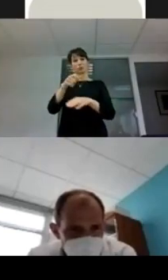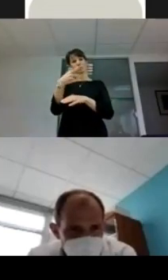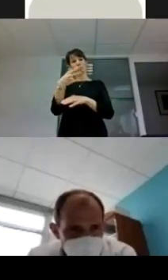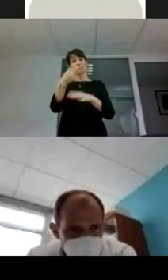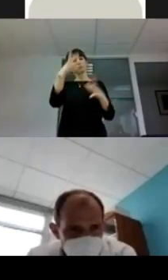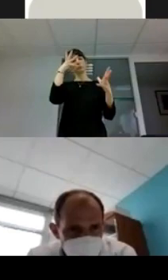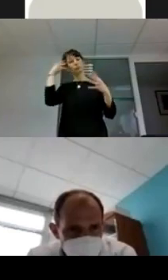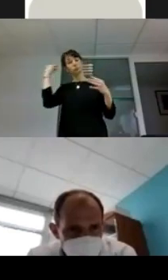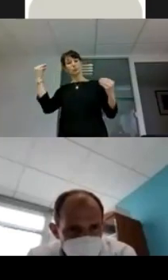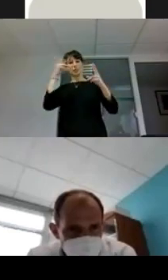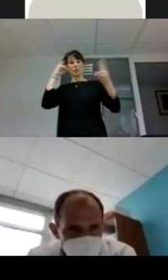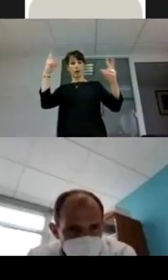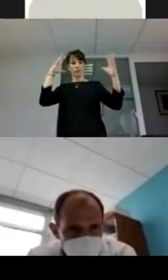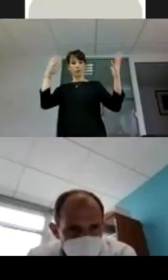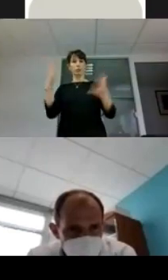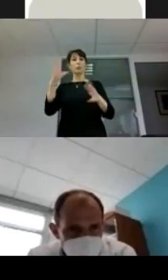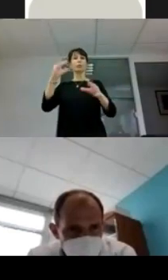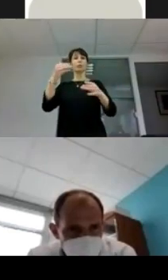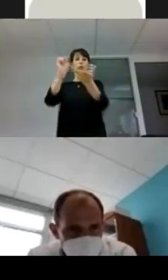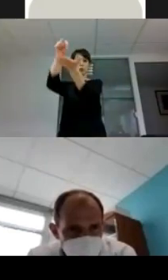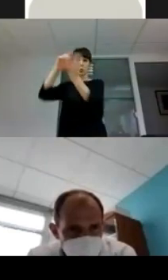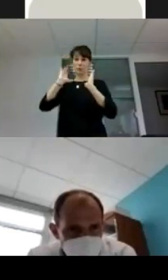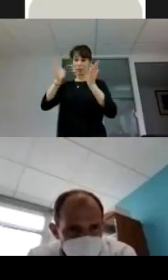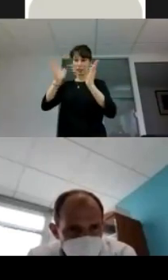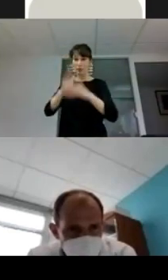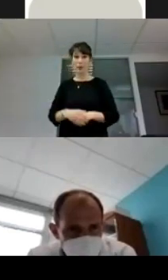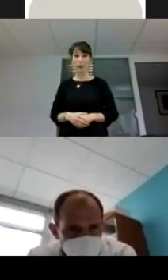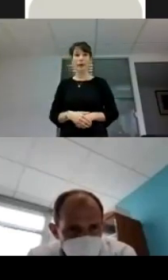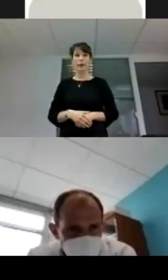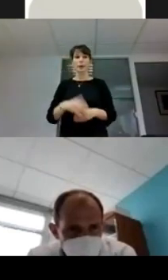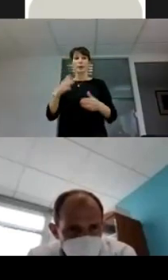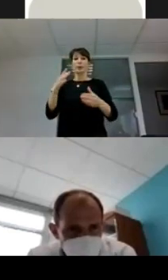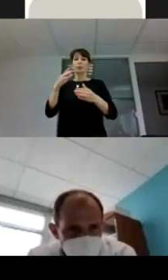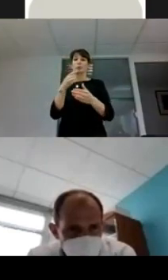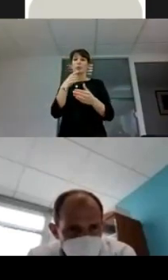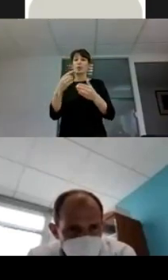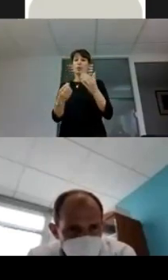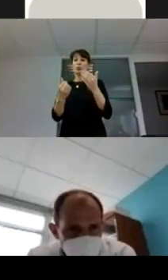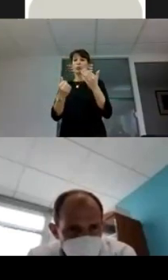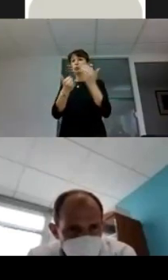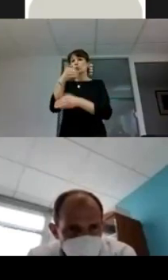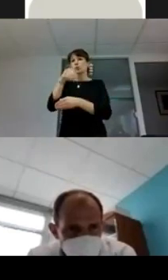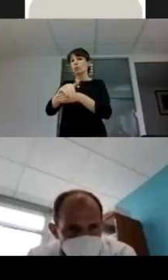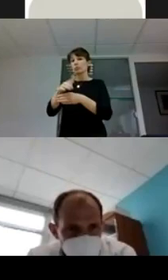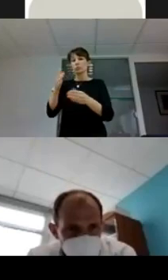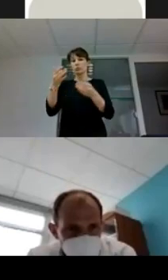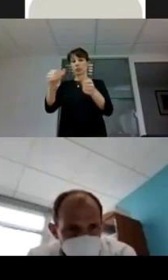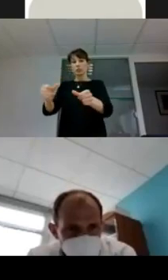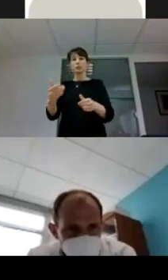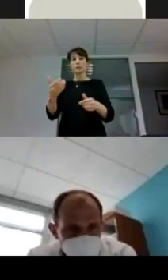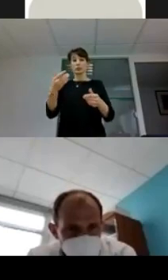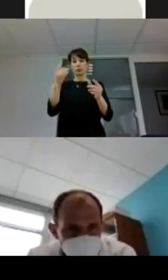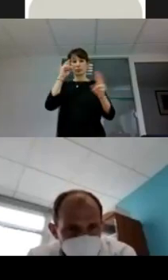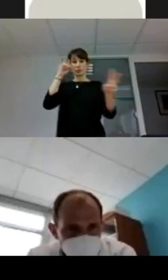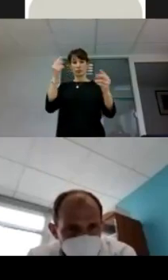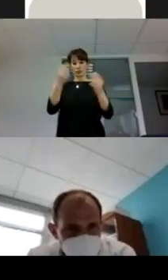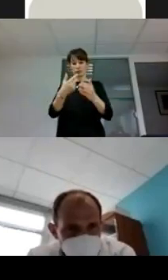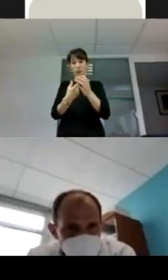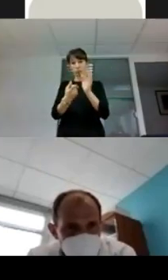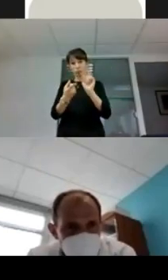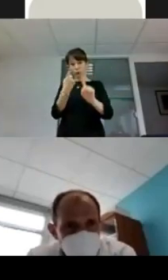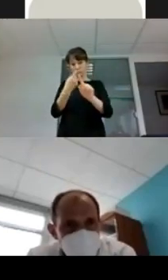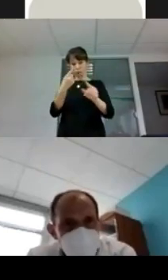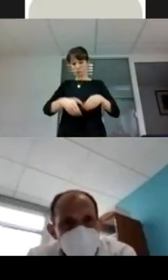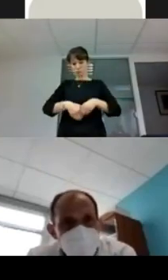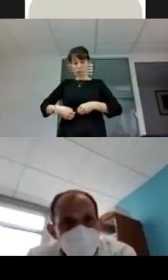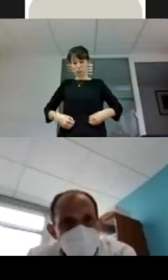Donc c'est un examen qui se fait sous anesthésie générale, dans la majeure partie des cas en ambulatoire. Il faut une préparation optimale